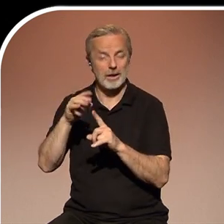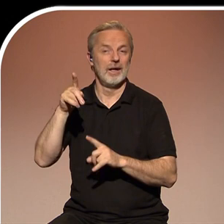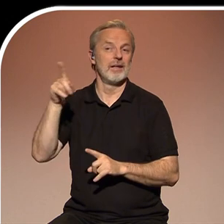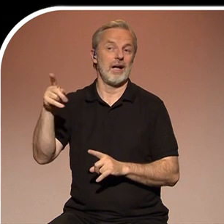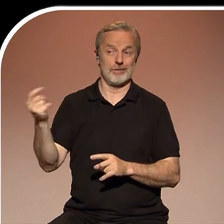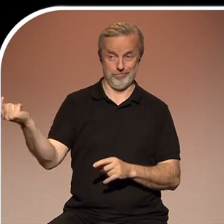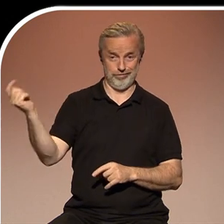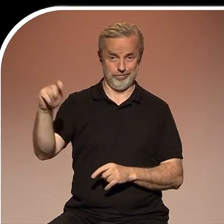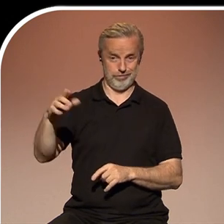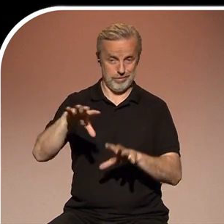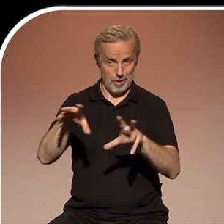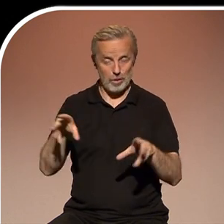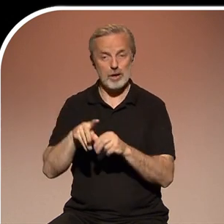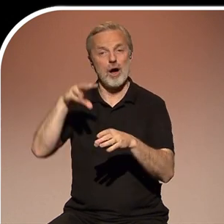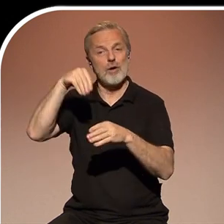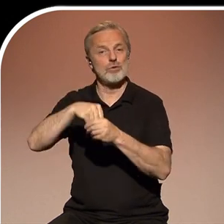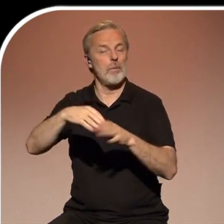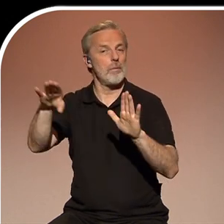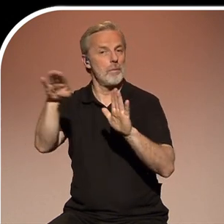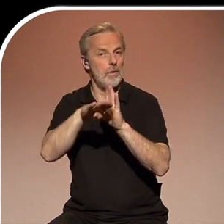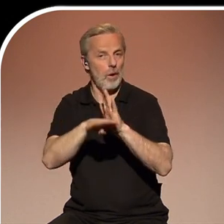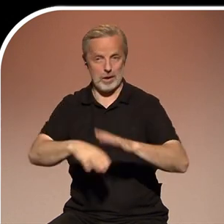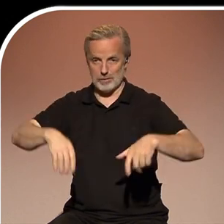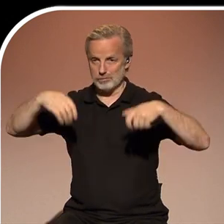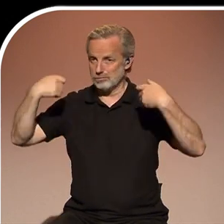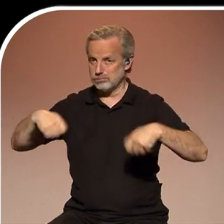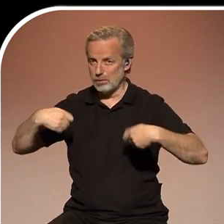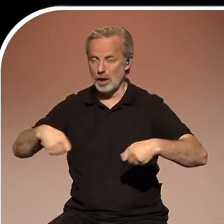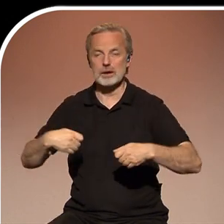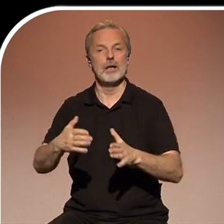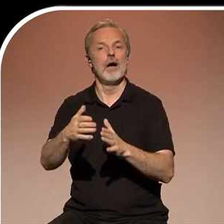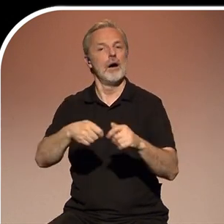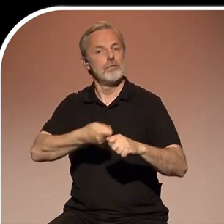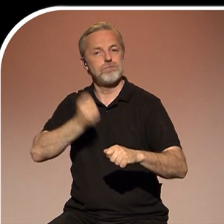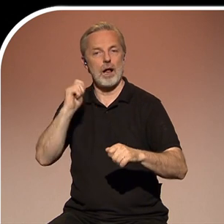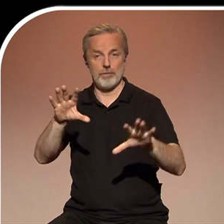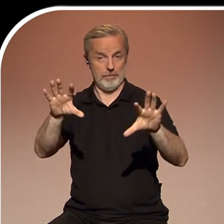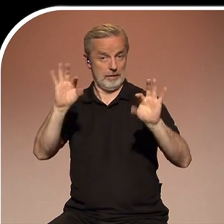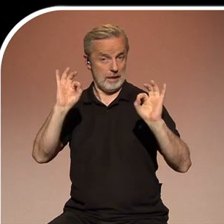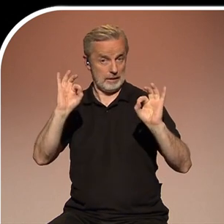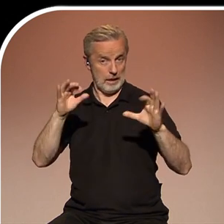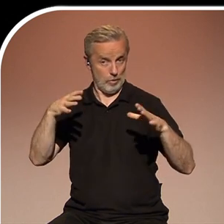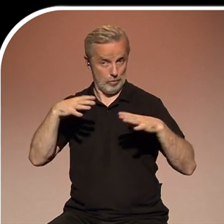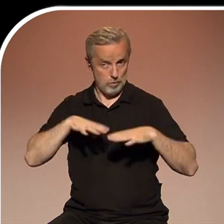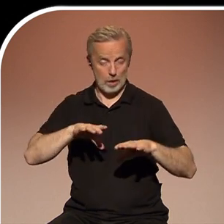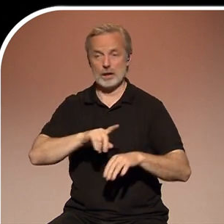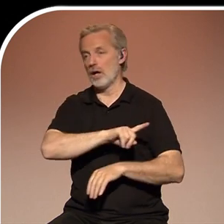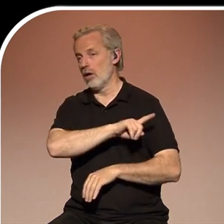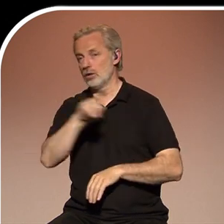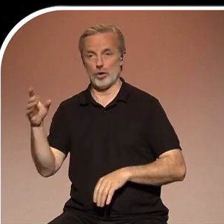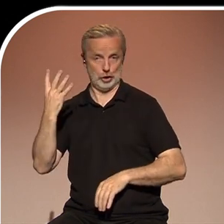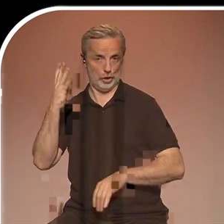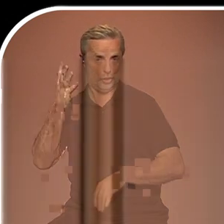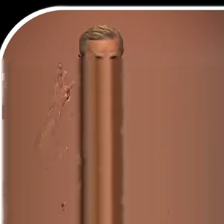poměrně široký program ve spolupráci s námi. Ten program bude začínat v 10 hodin dopoledne, lidé se tam můžou zdržet až do 4. Já si myslím, že tam